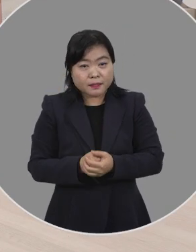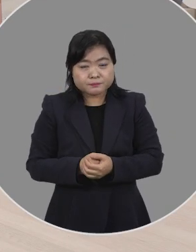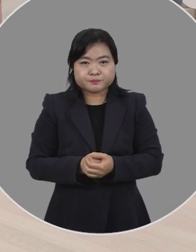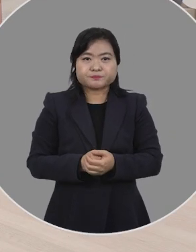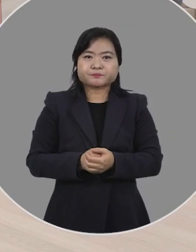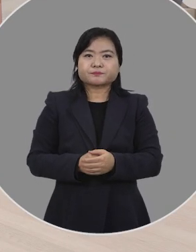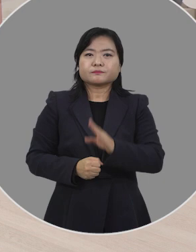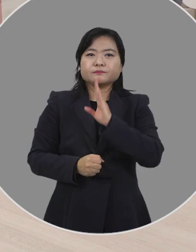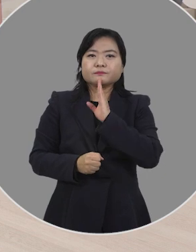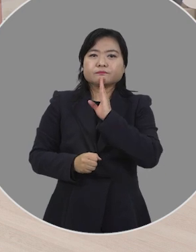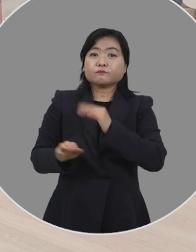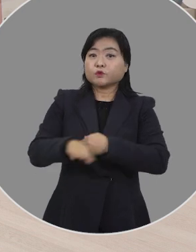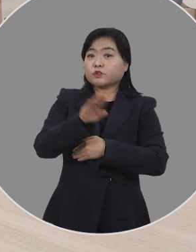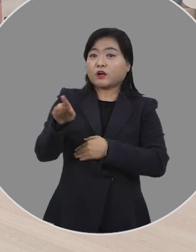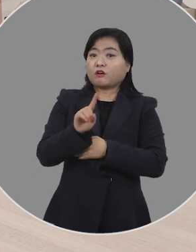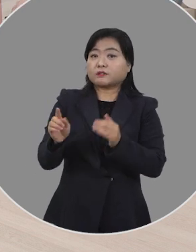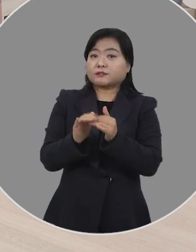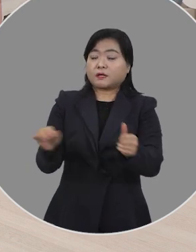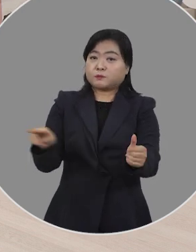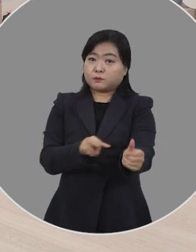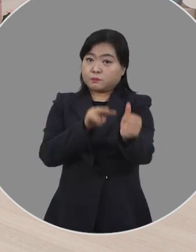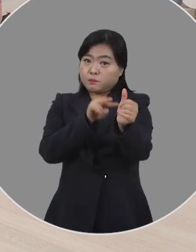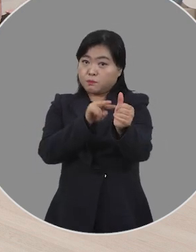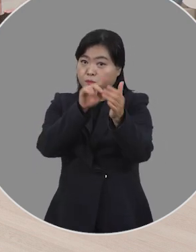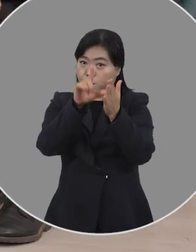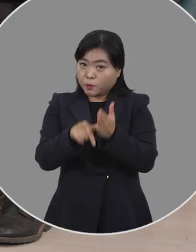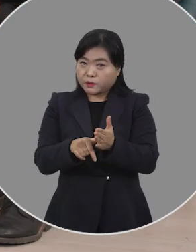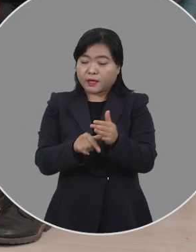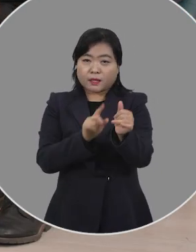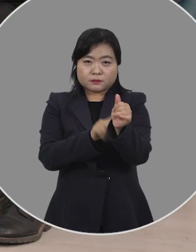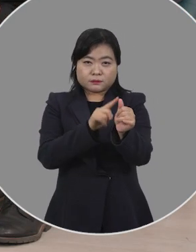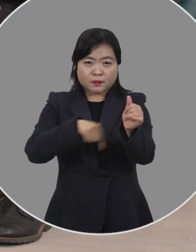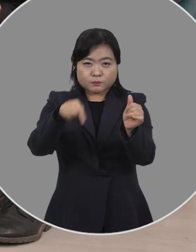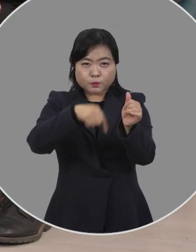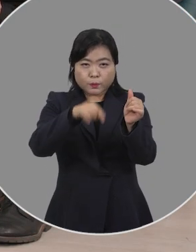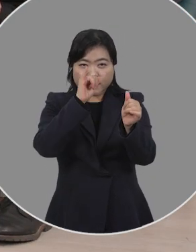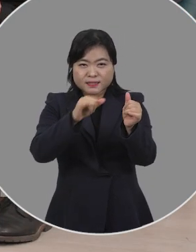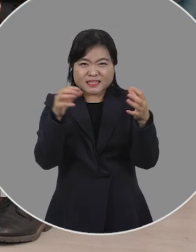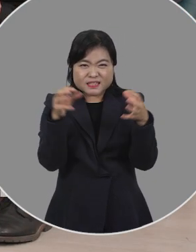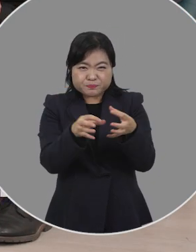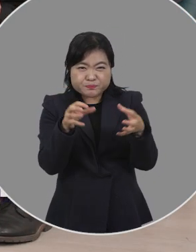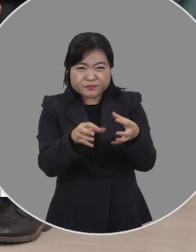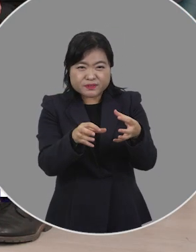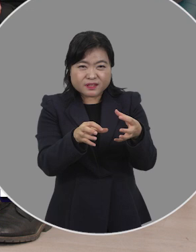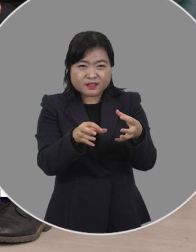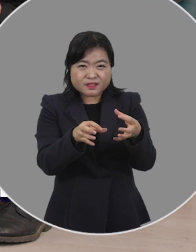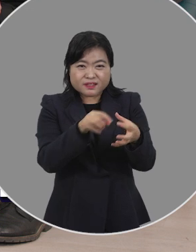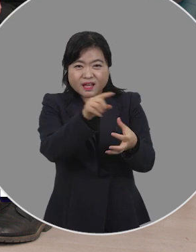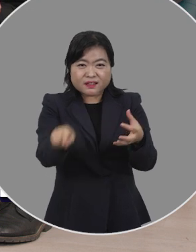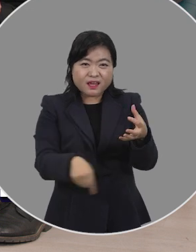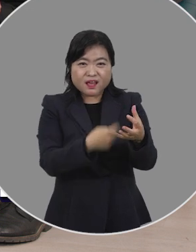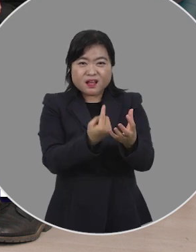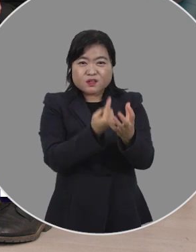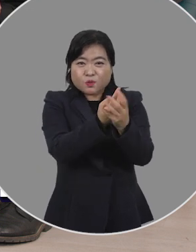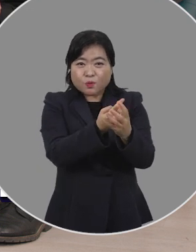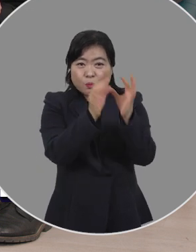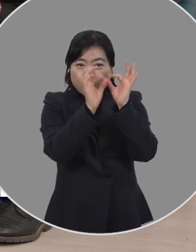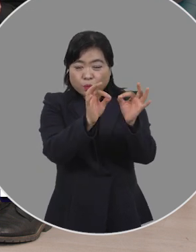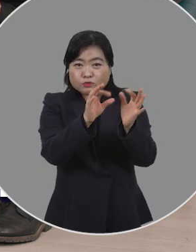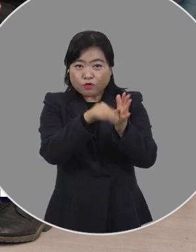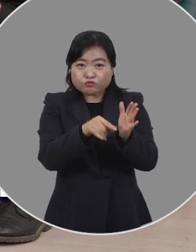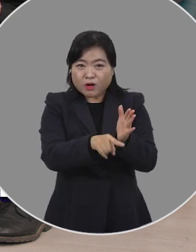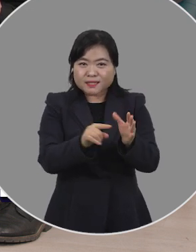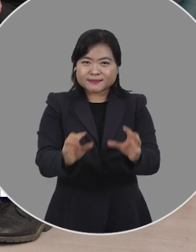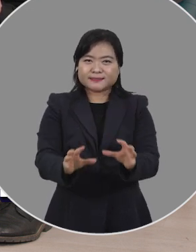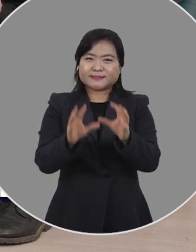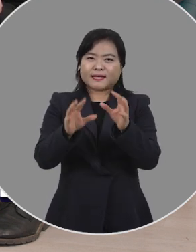해봅니다. 사실은 우리가 어떤 사람을 볼 때 그 사람이 속해 있는 집단의 일원으로 보는 경우와 정말 세상에